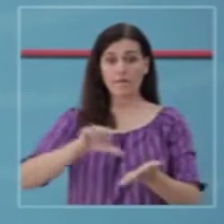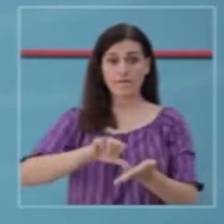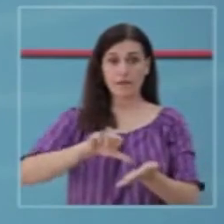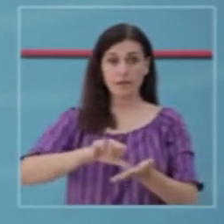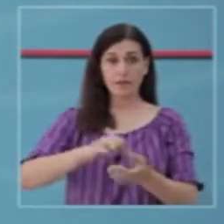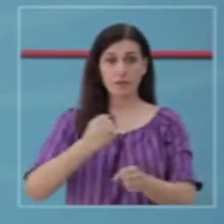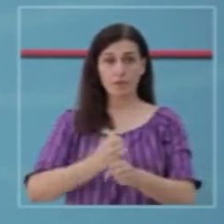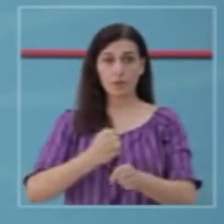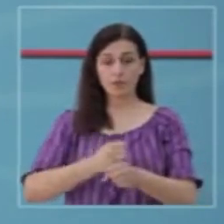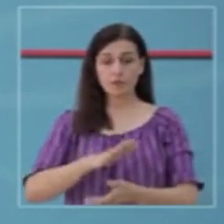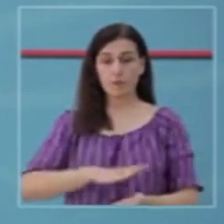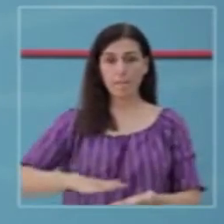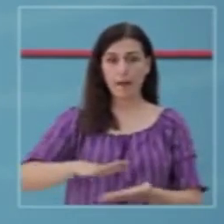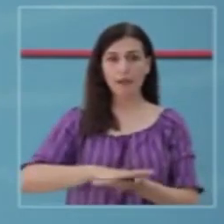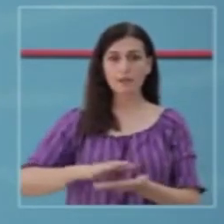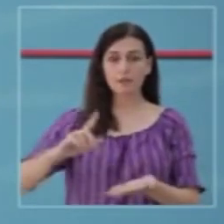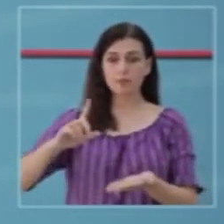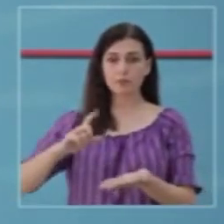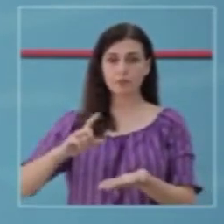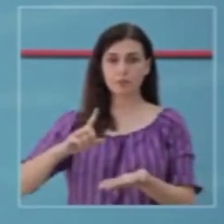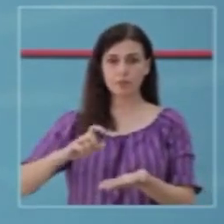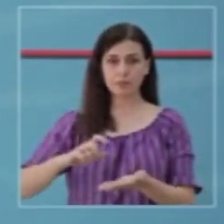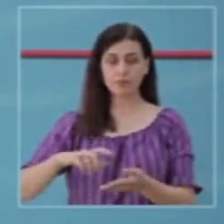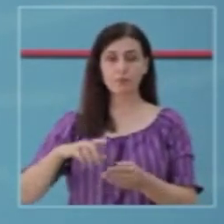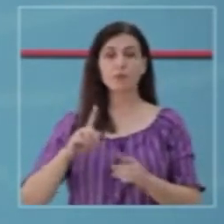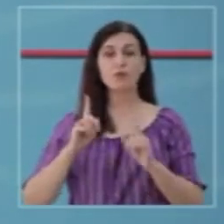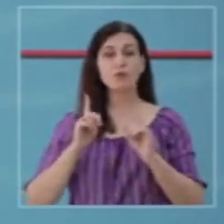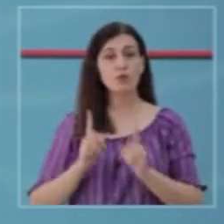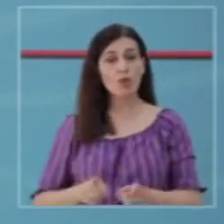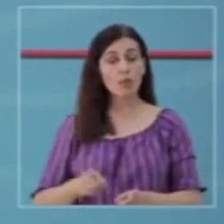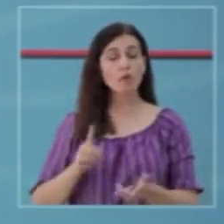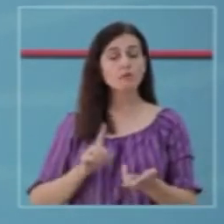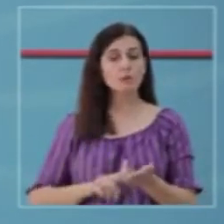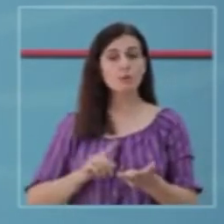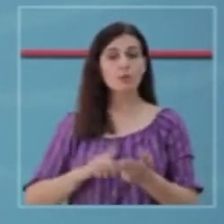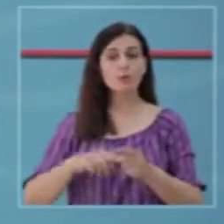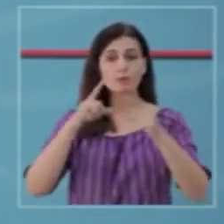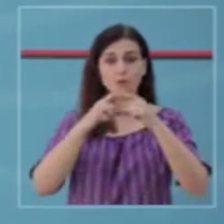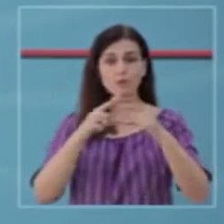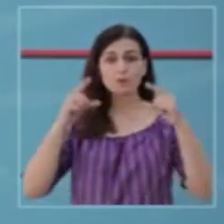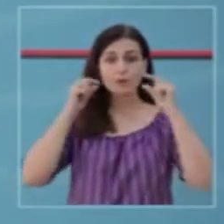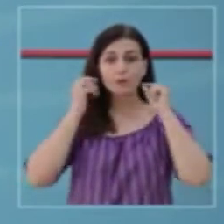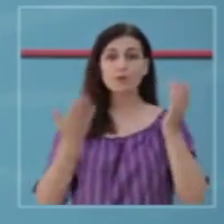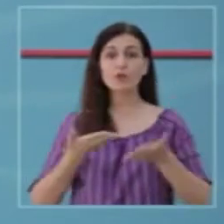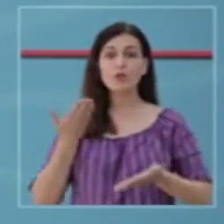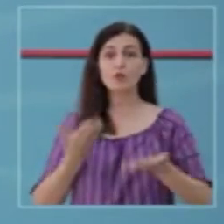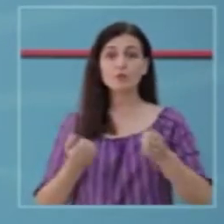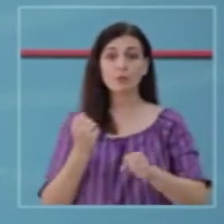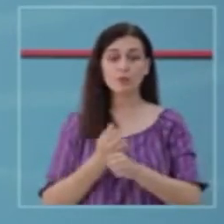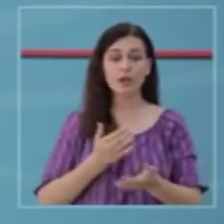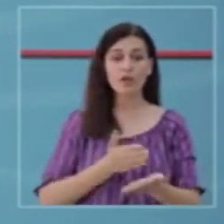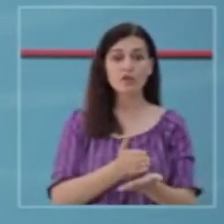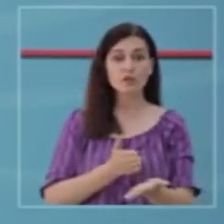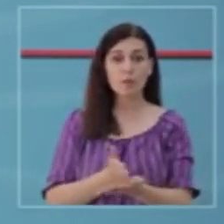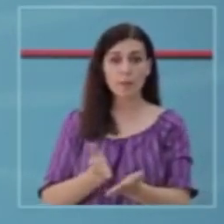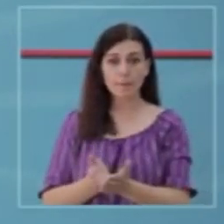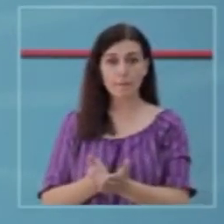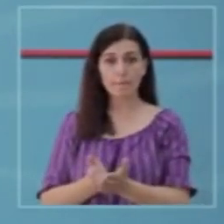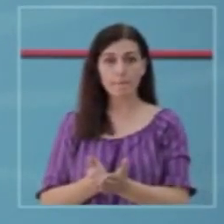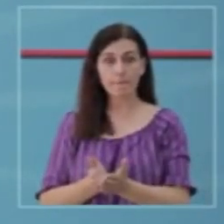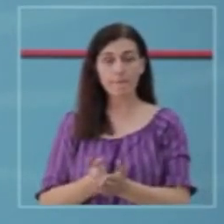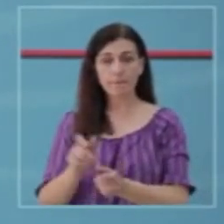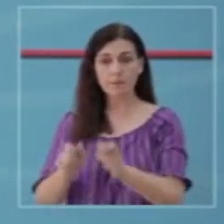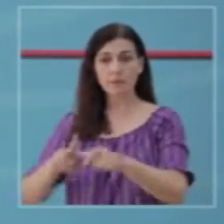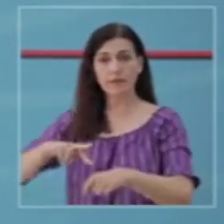dezinfektimin e ambienteve të punës. Përdorni maskat apo barierat mbrojtëse gjatë kohës që ju shërbeni qytetarve. Task